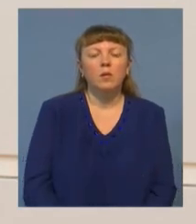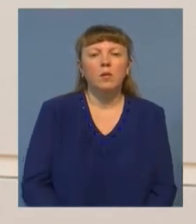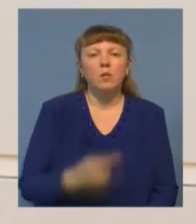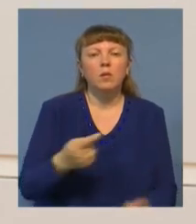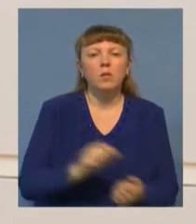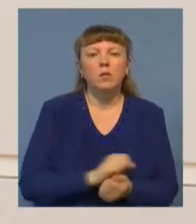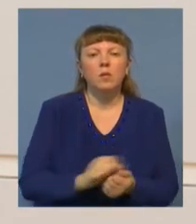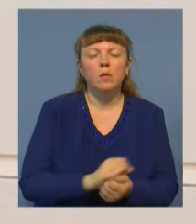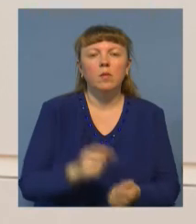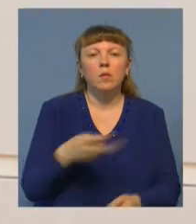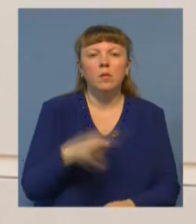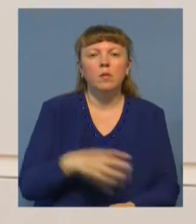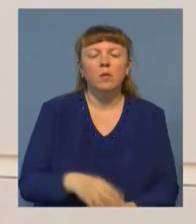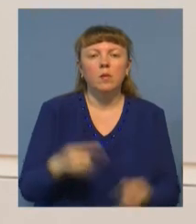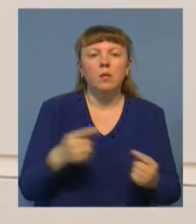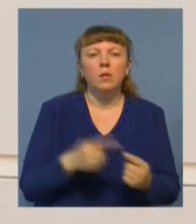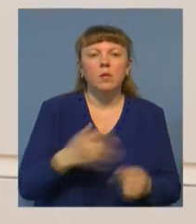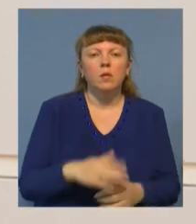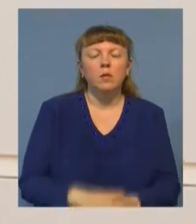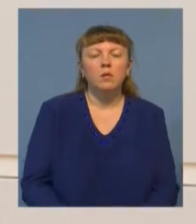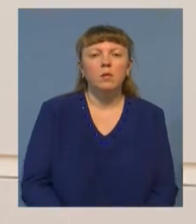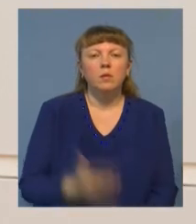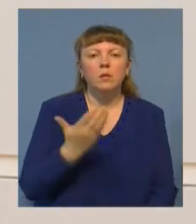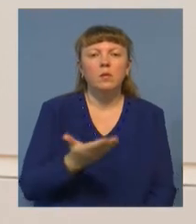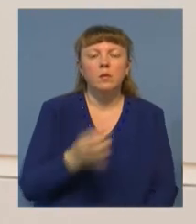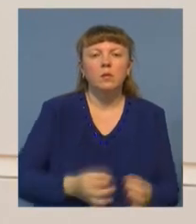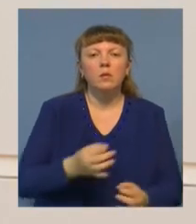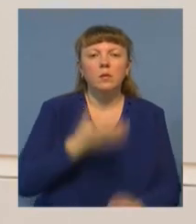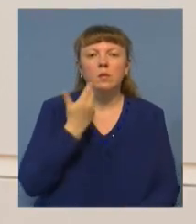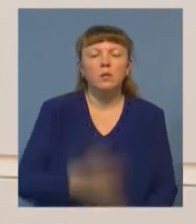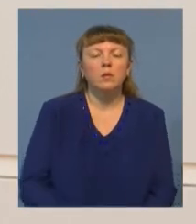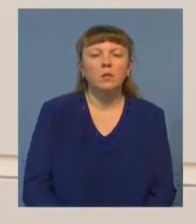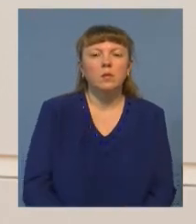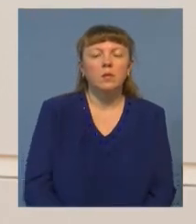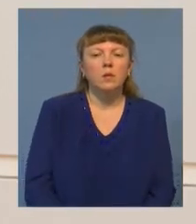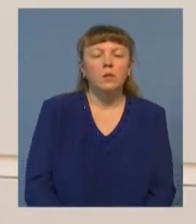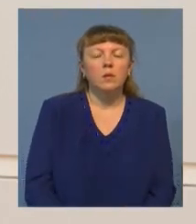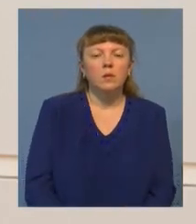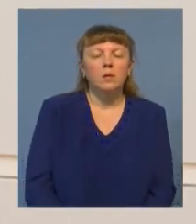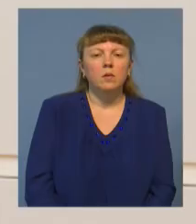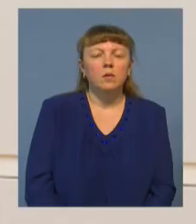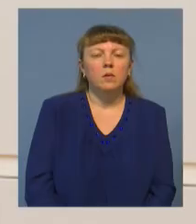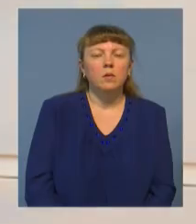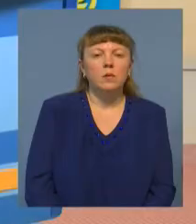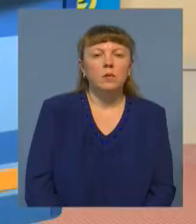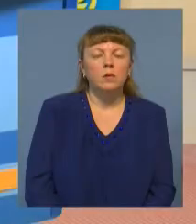других документов не нужно для подтверждения данного. Необходимости обращения в суд нет. То граждане